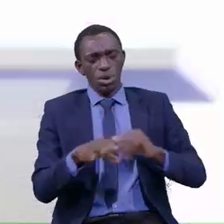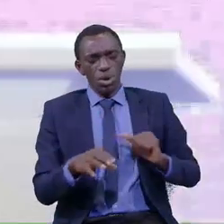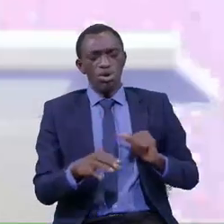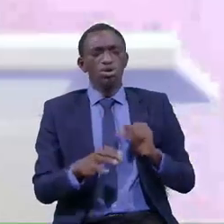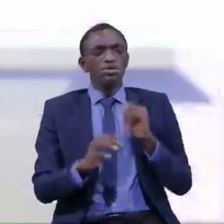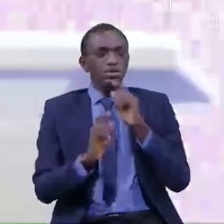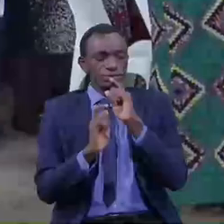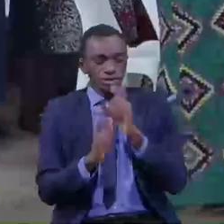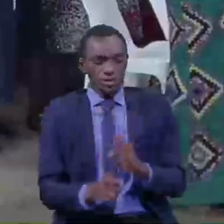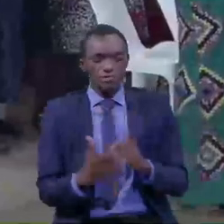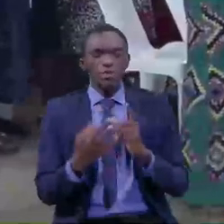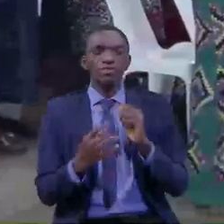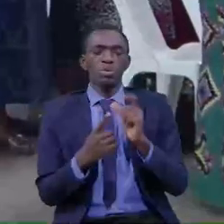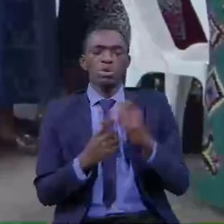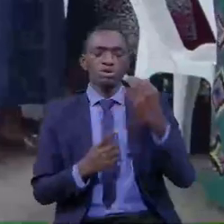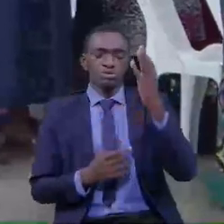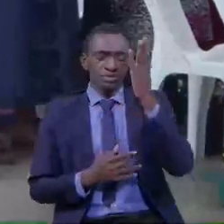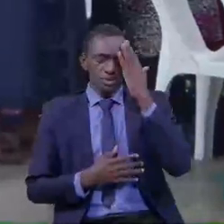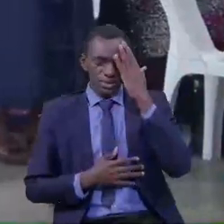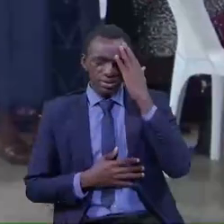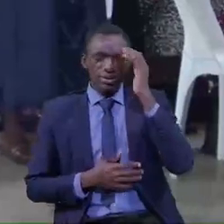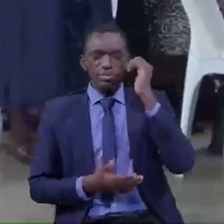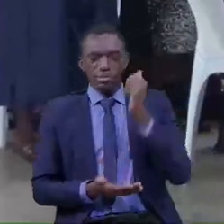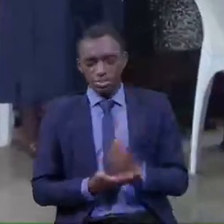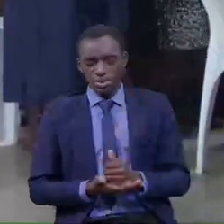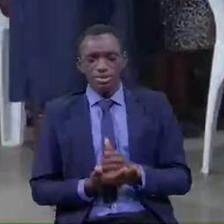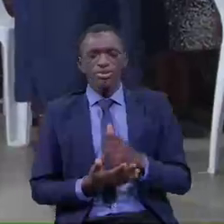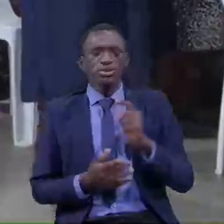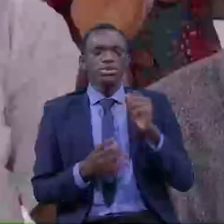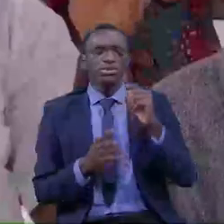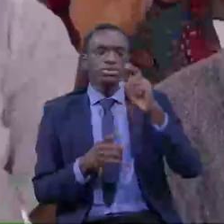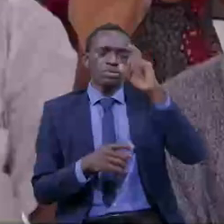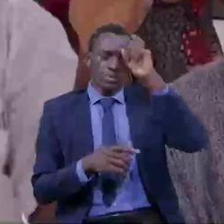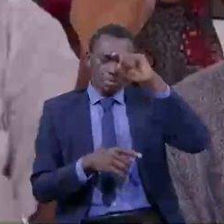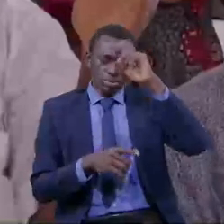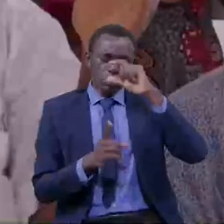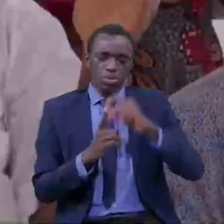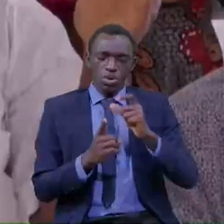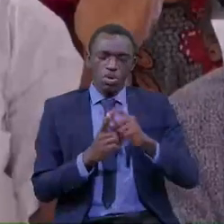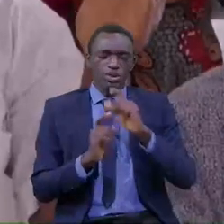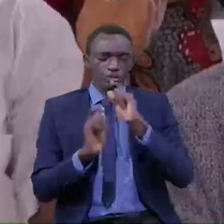Les dons de la parole de connaissance, la parole de sagesse,